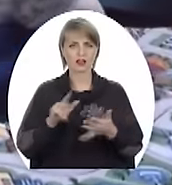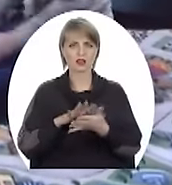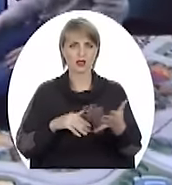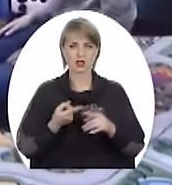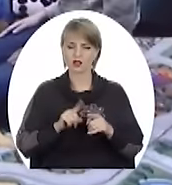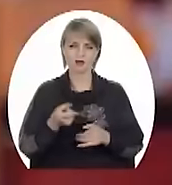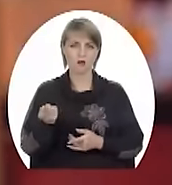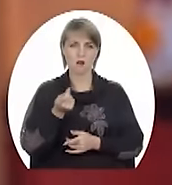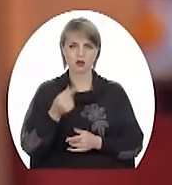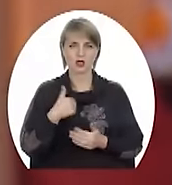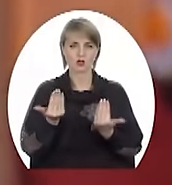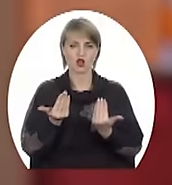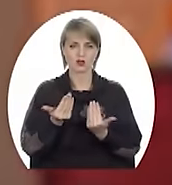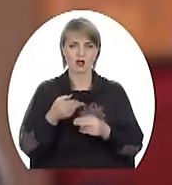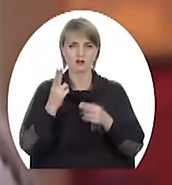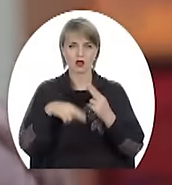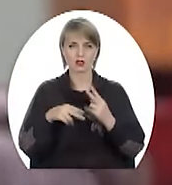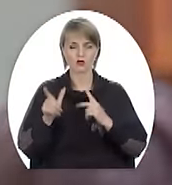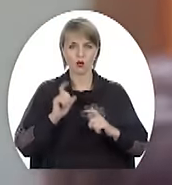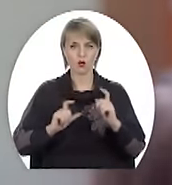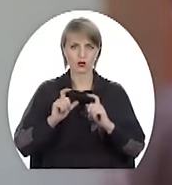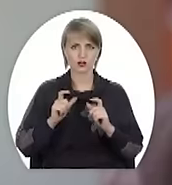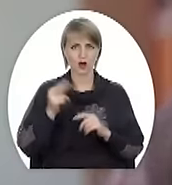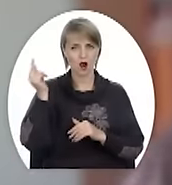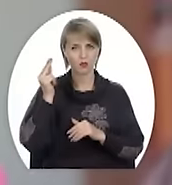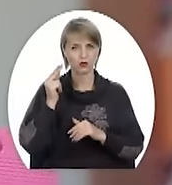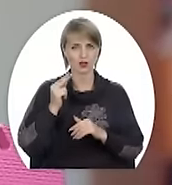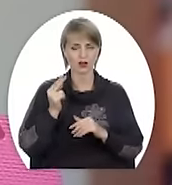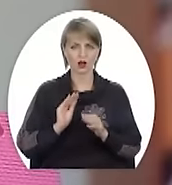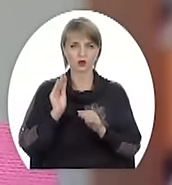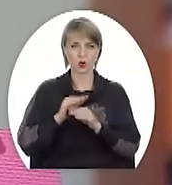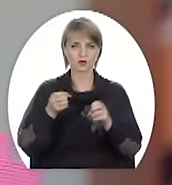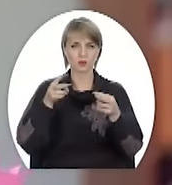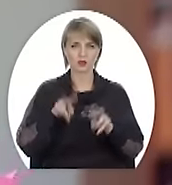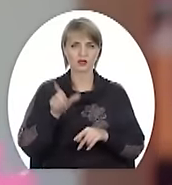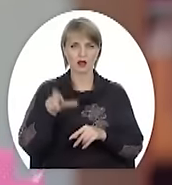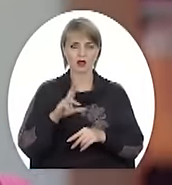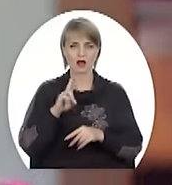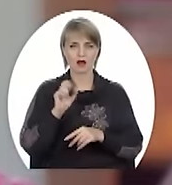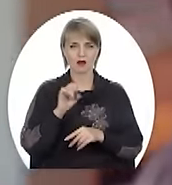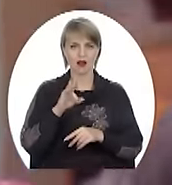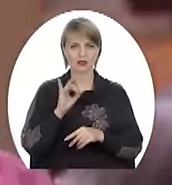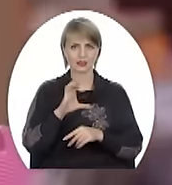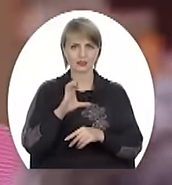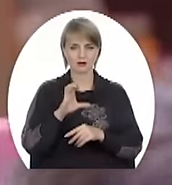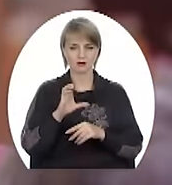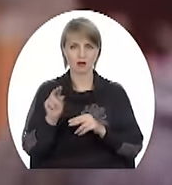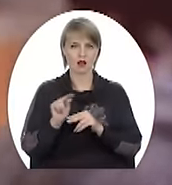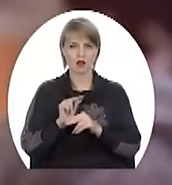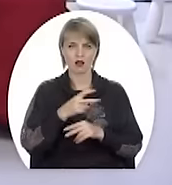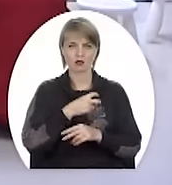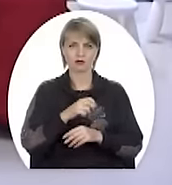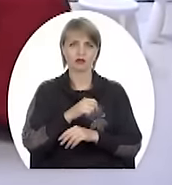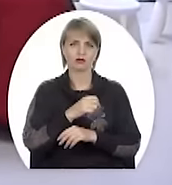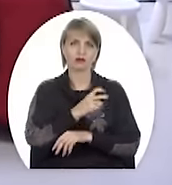этого мало. Я сейчас заканчиваю курс обучения. Это как доп. Специальная сканс-терапевта. В России пока у нас таких еще